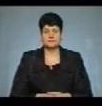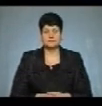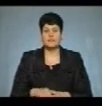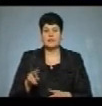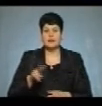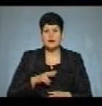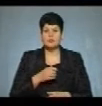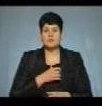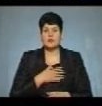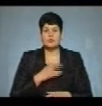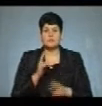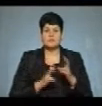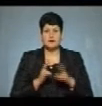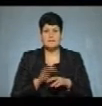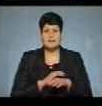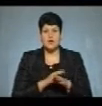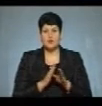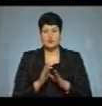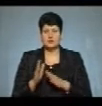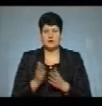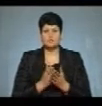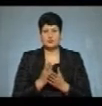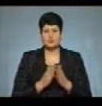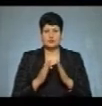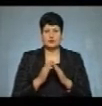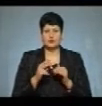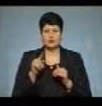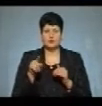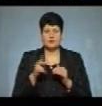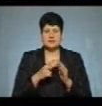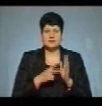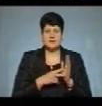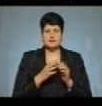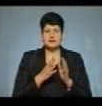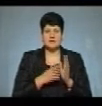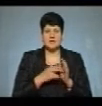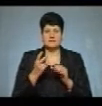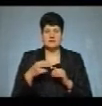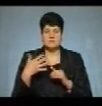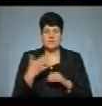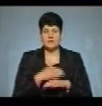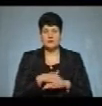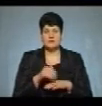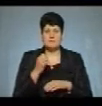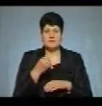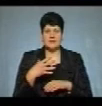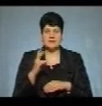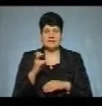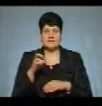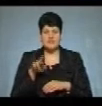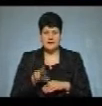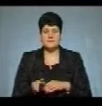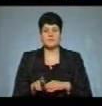Директор приватного підприємства «Благоустрій», яке обслуговує будинки номер 17, 19 і 25 на вулиці 15 квітня, Галина